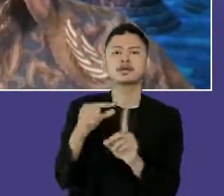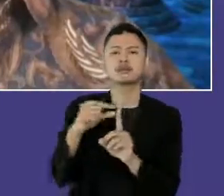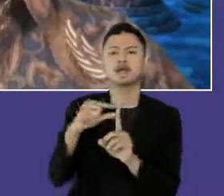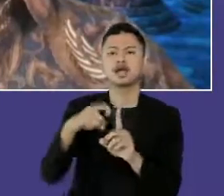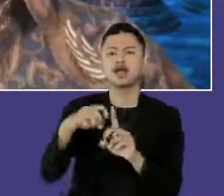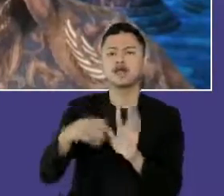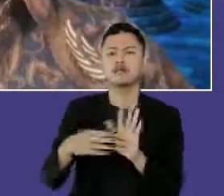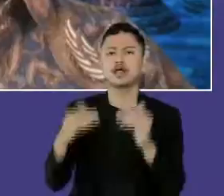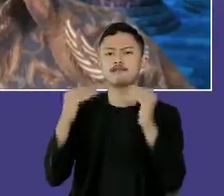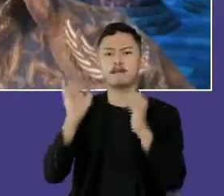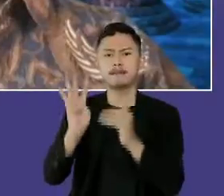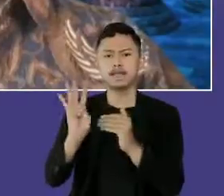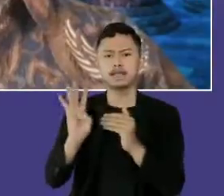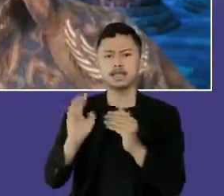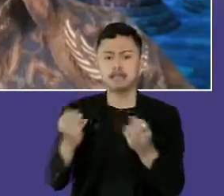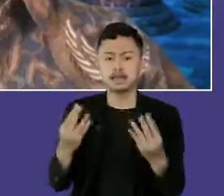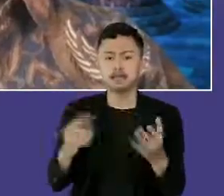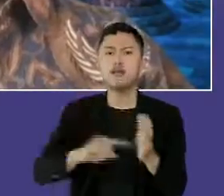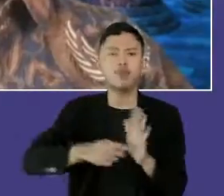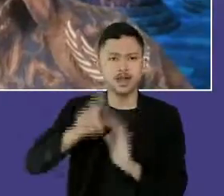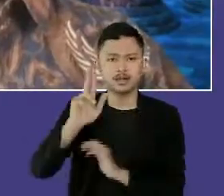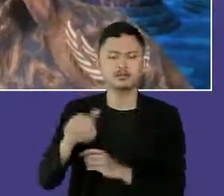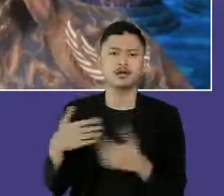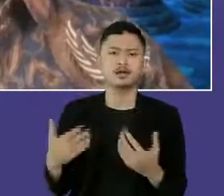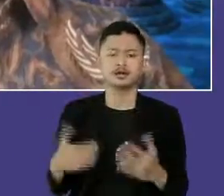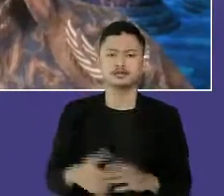kan mulai lagi ada